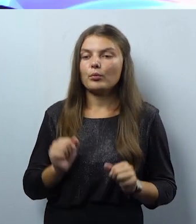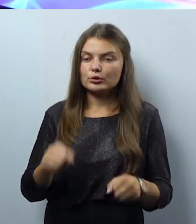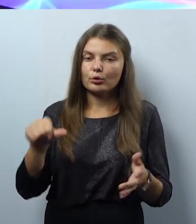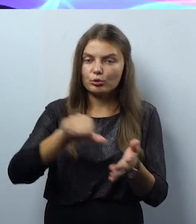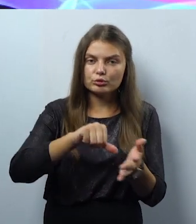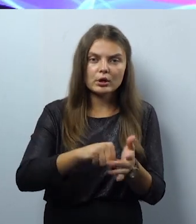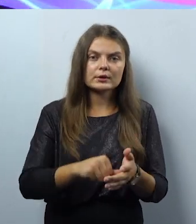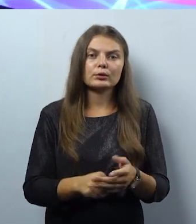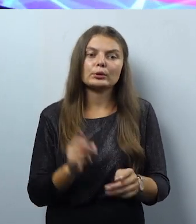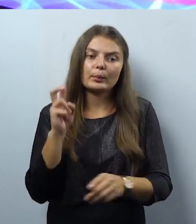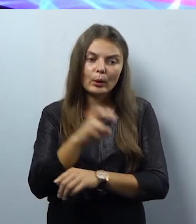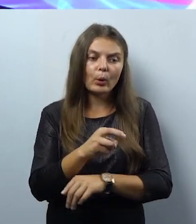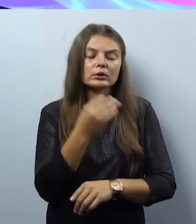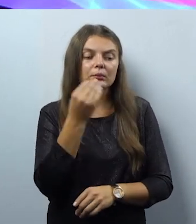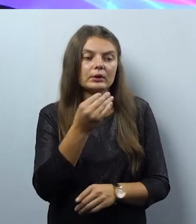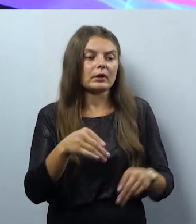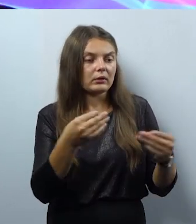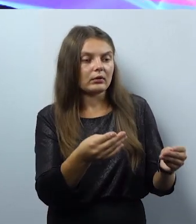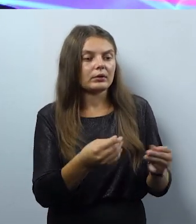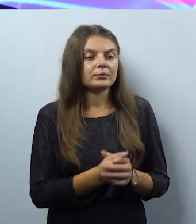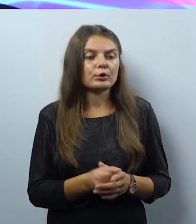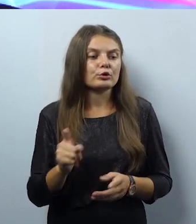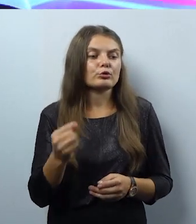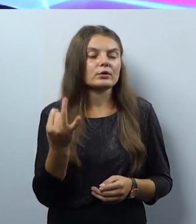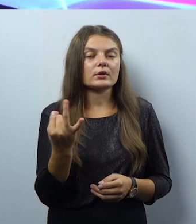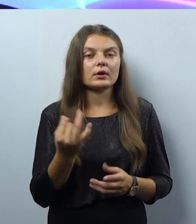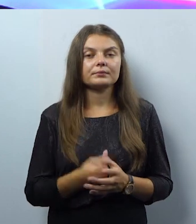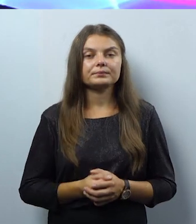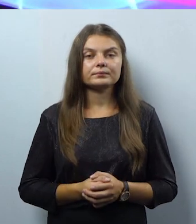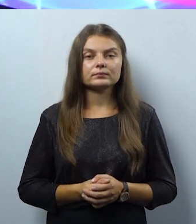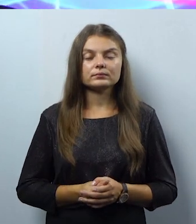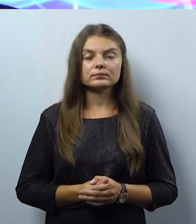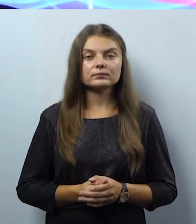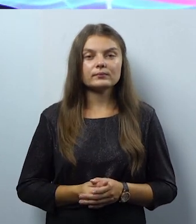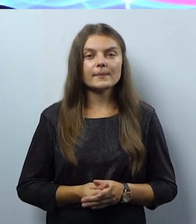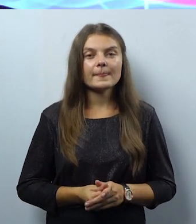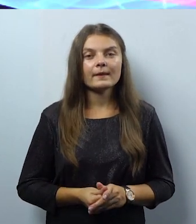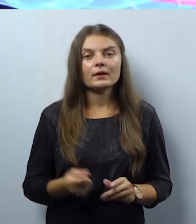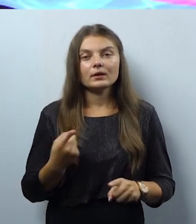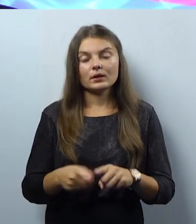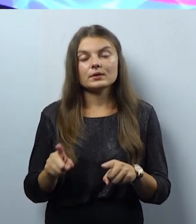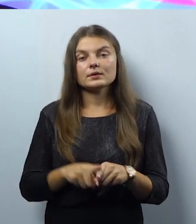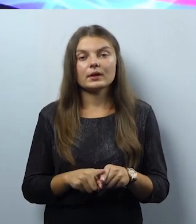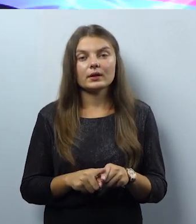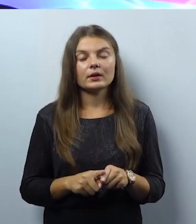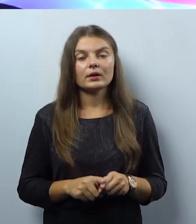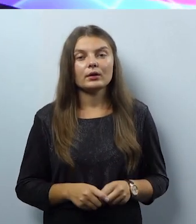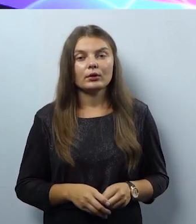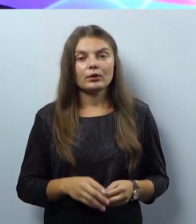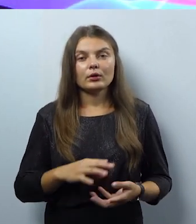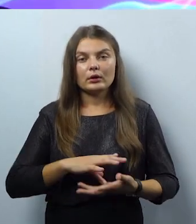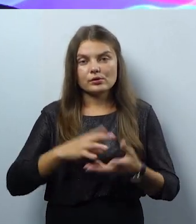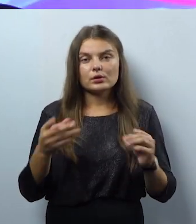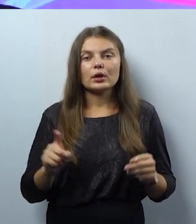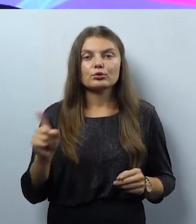приходити, дивитися, задавати питання, що їх цікавить. І ці речі ми доведемо до якогось логічного завершення, щоб ця робота не була дарма